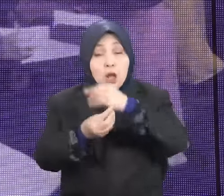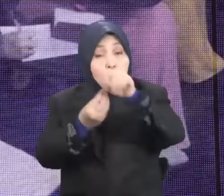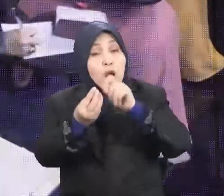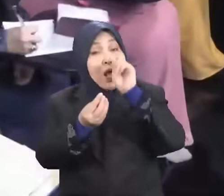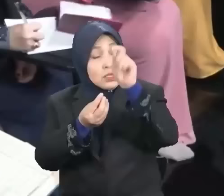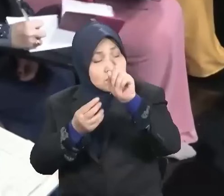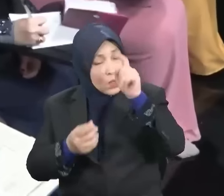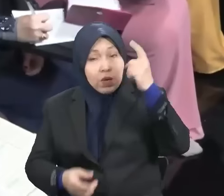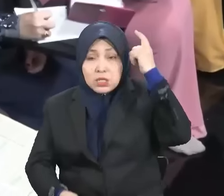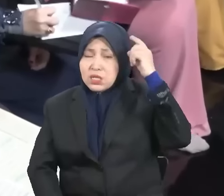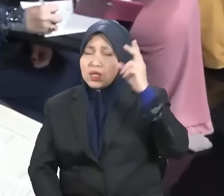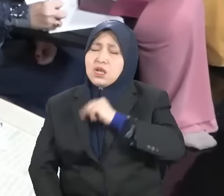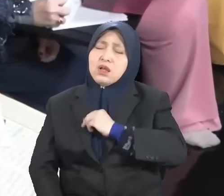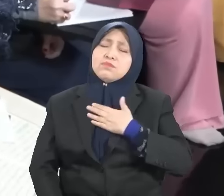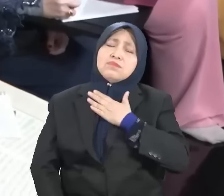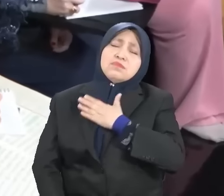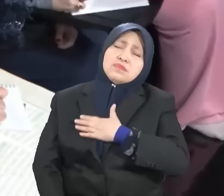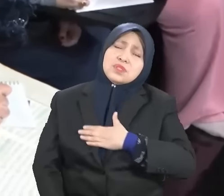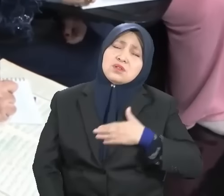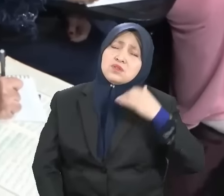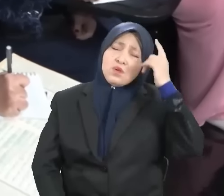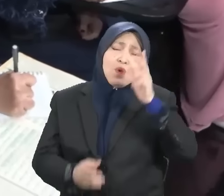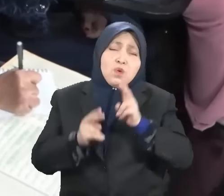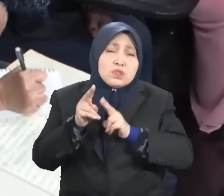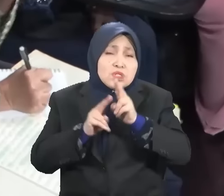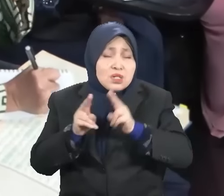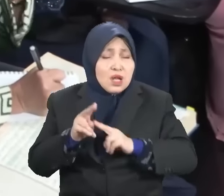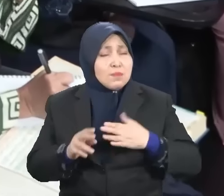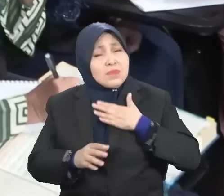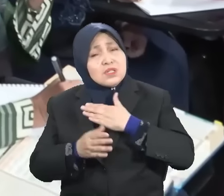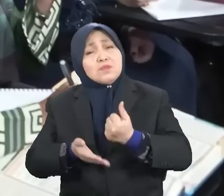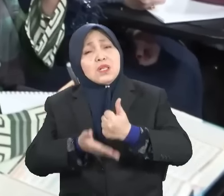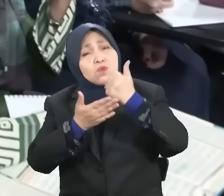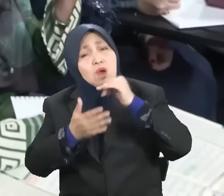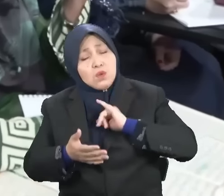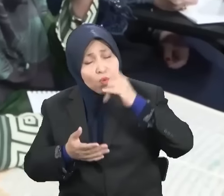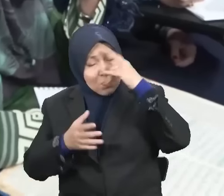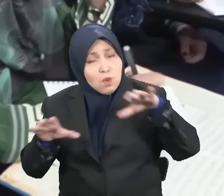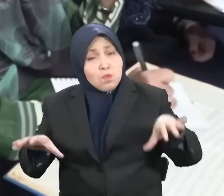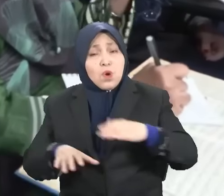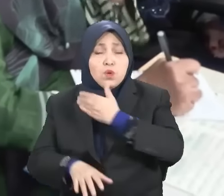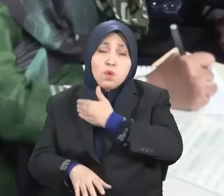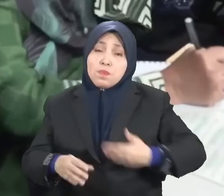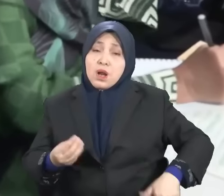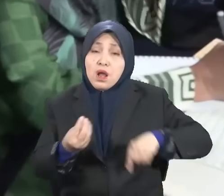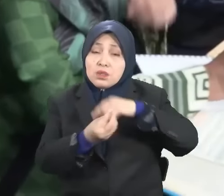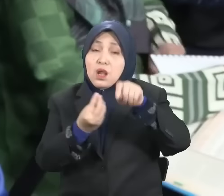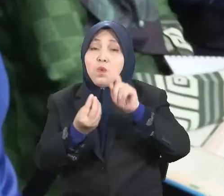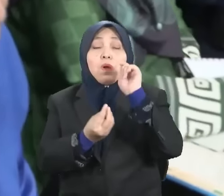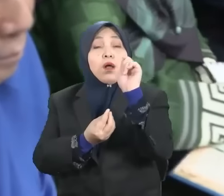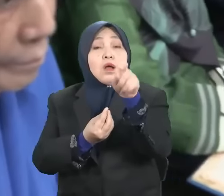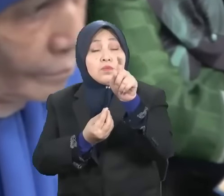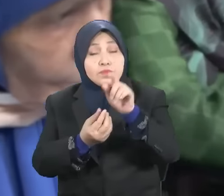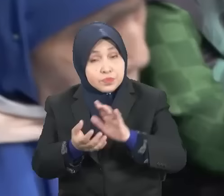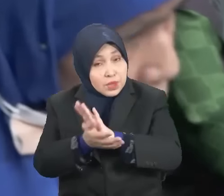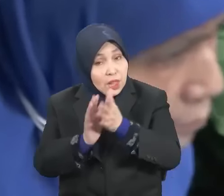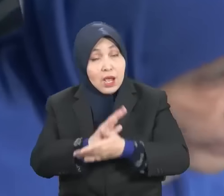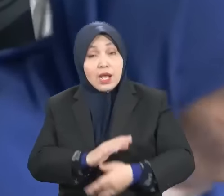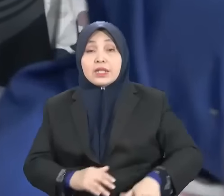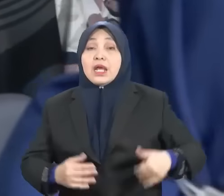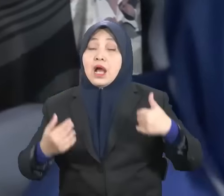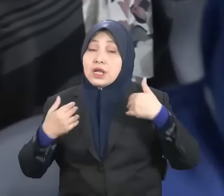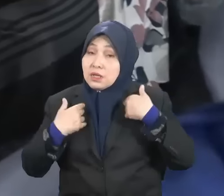niat Ya Allah tolong bantu aku untuk mengejutkan umroh ataupun Haji kemudian ada